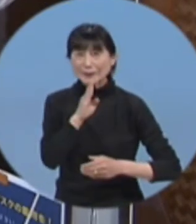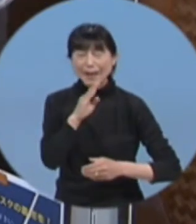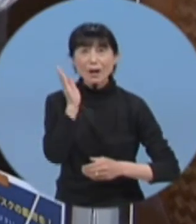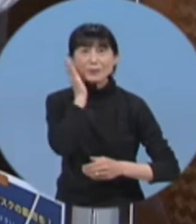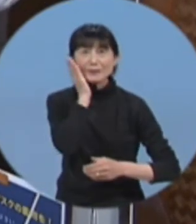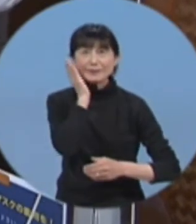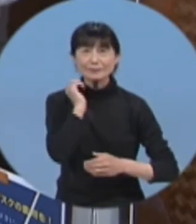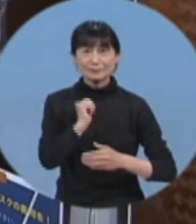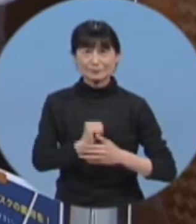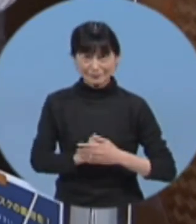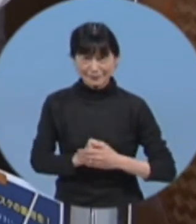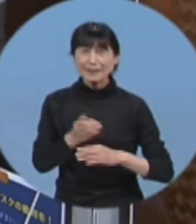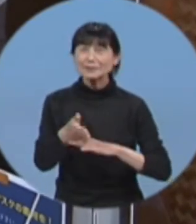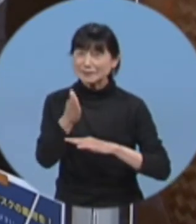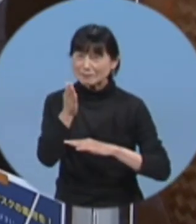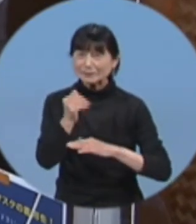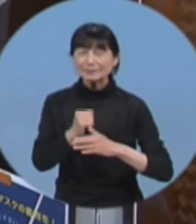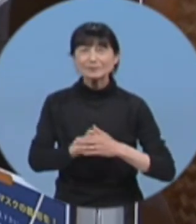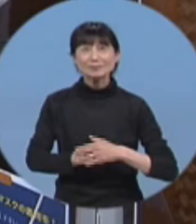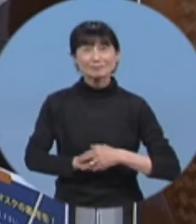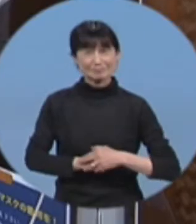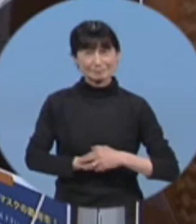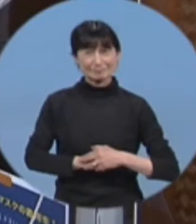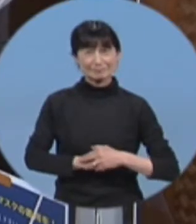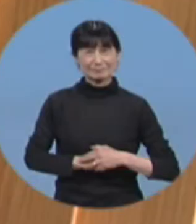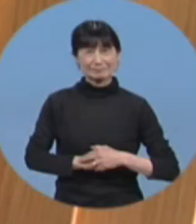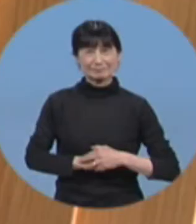しいです。 はい、ありがとうございます。